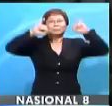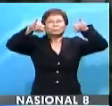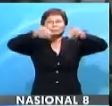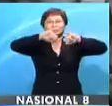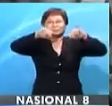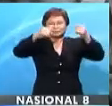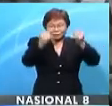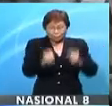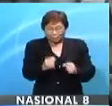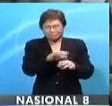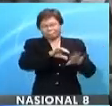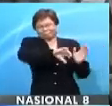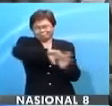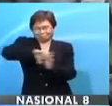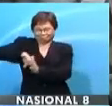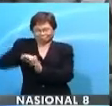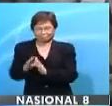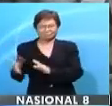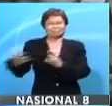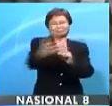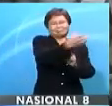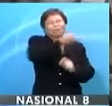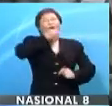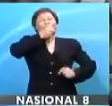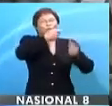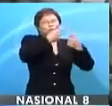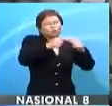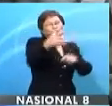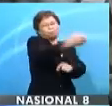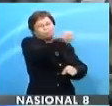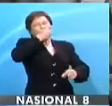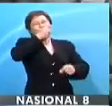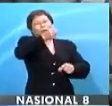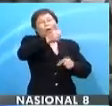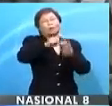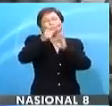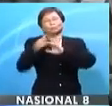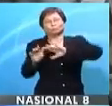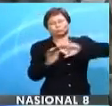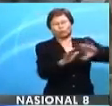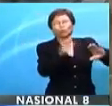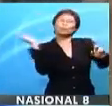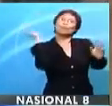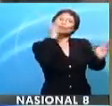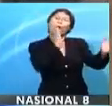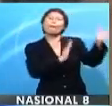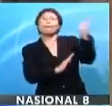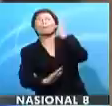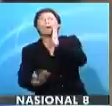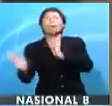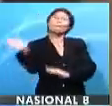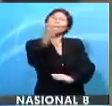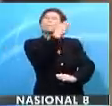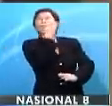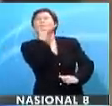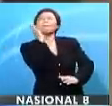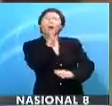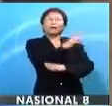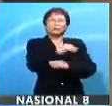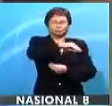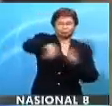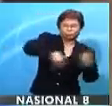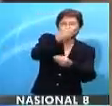bergerak ke arah imam terbabit dan Cuba merampas mikrofon yang diguna suspek kemudian menolak dan menampar muka Imam sebelum mengambil tempat untuk